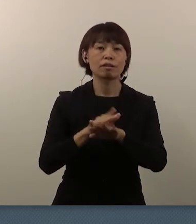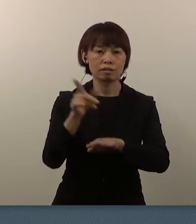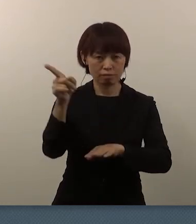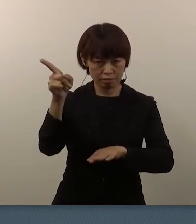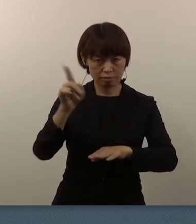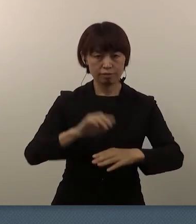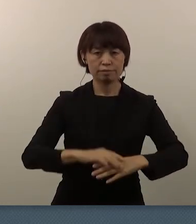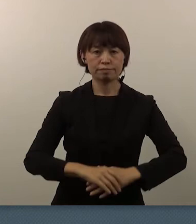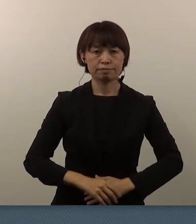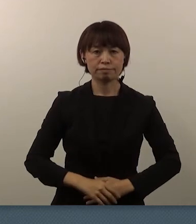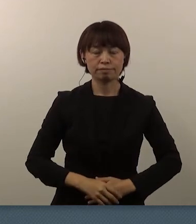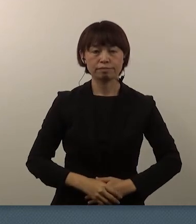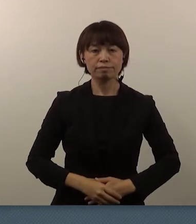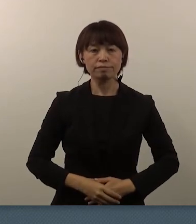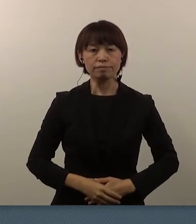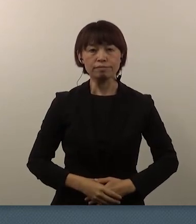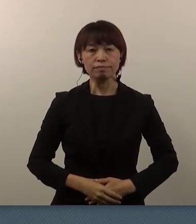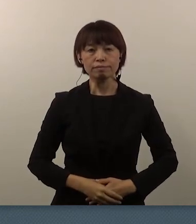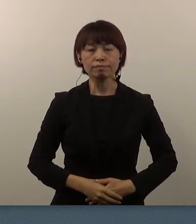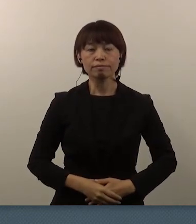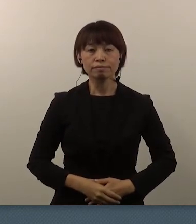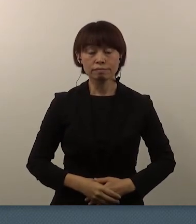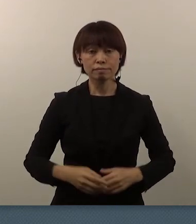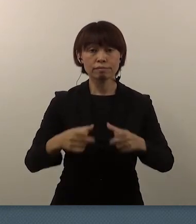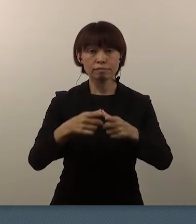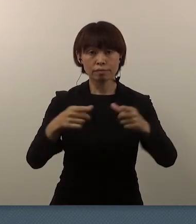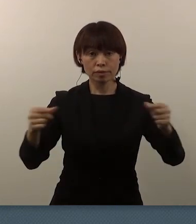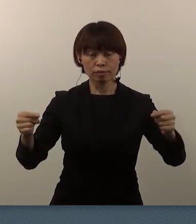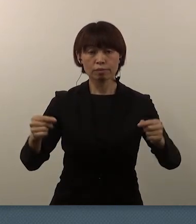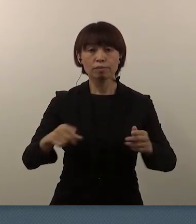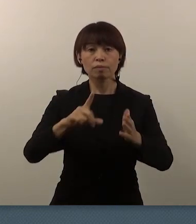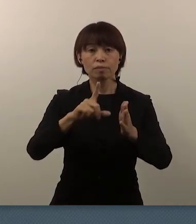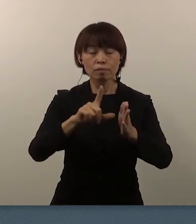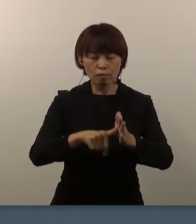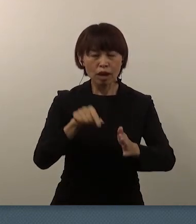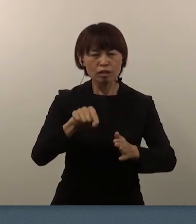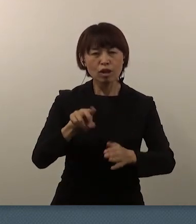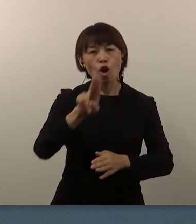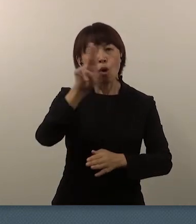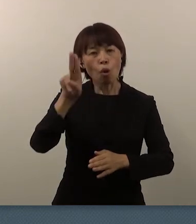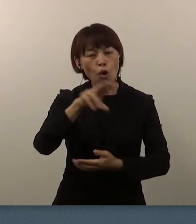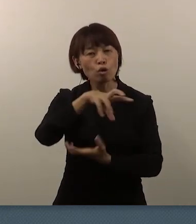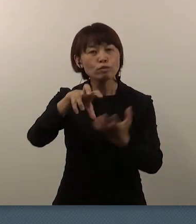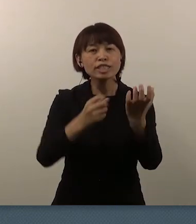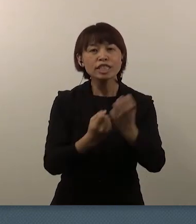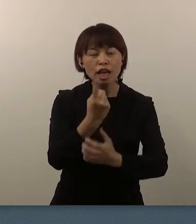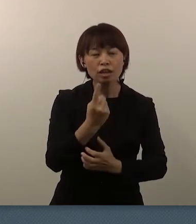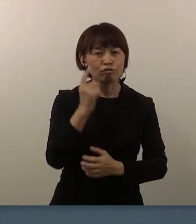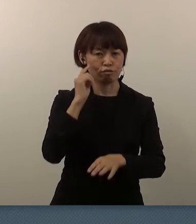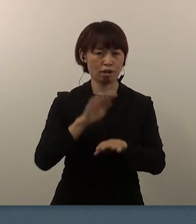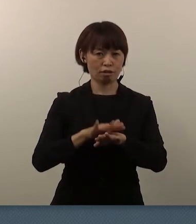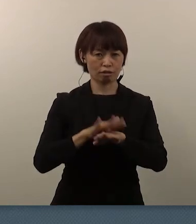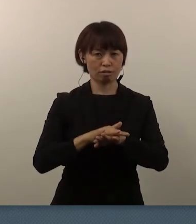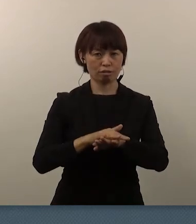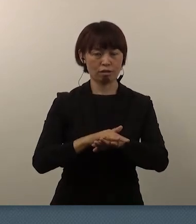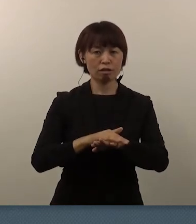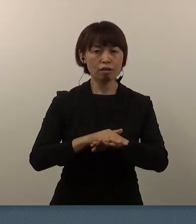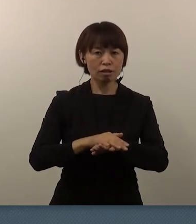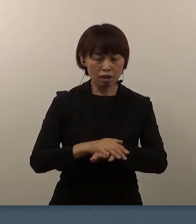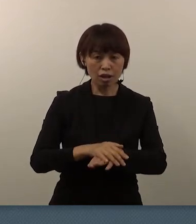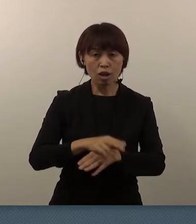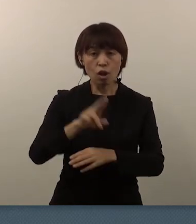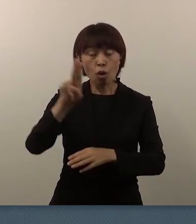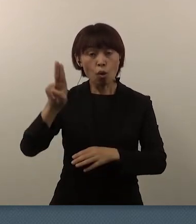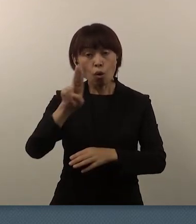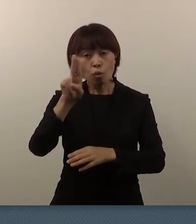ただ、日本ではあれはオウム事件という捉え方が非常に強くてですね、オウム真理教が逮捕されたらもう